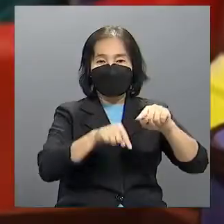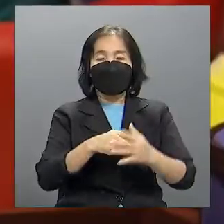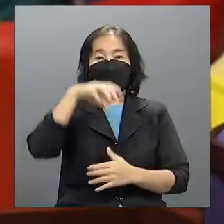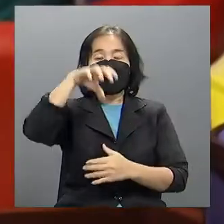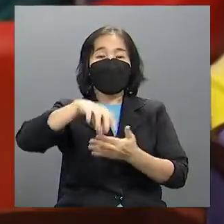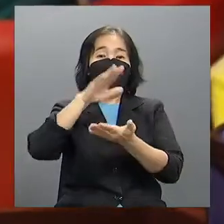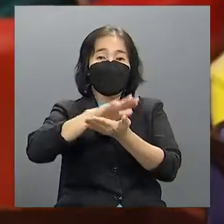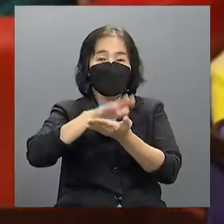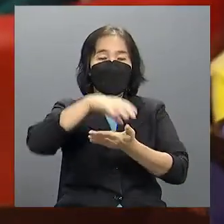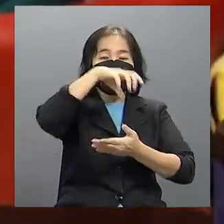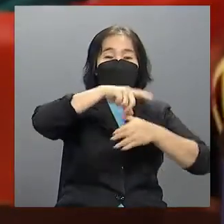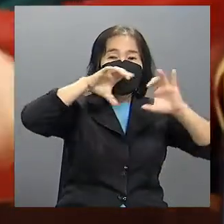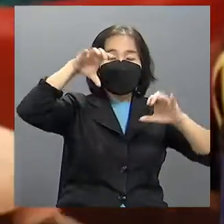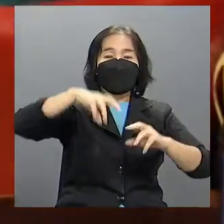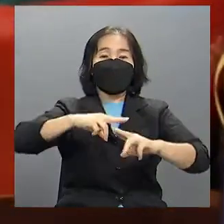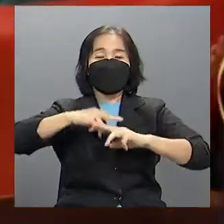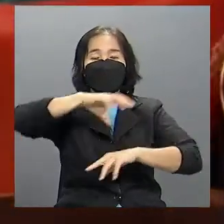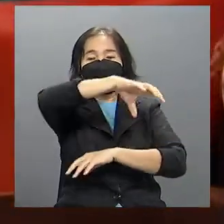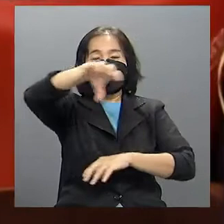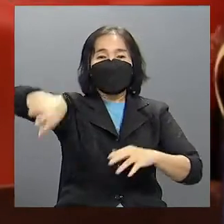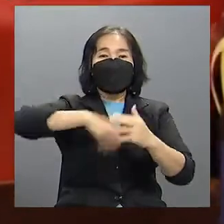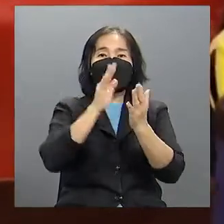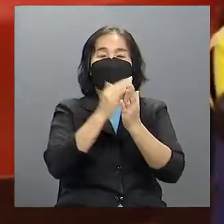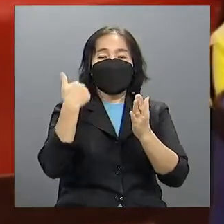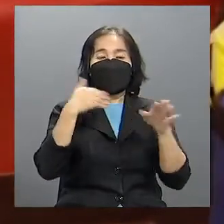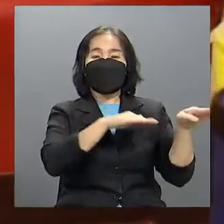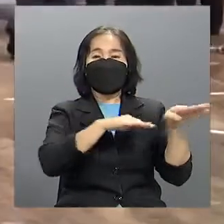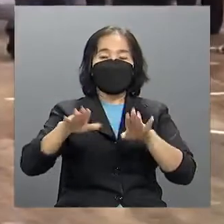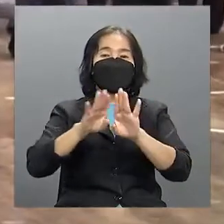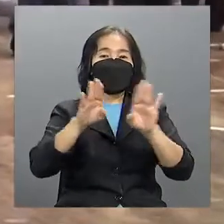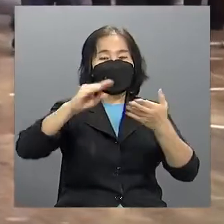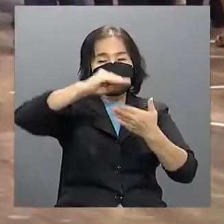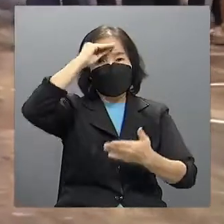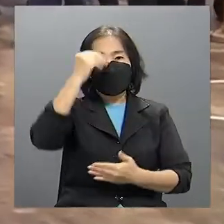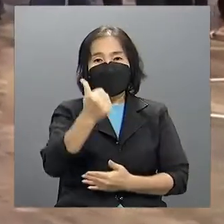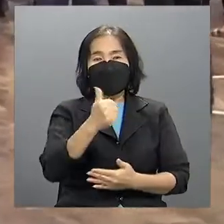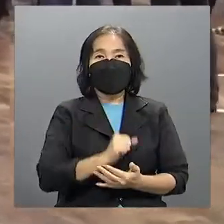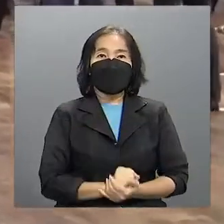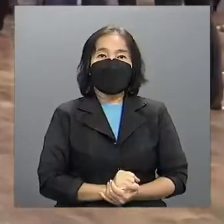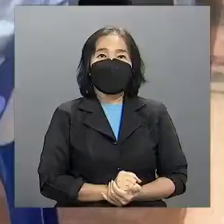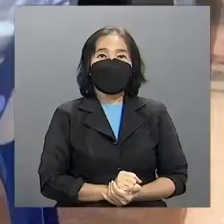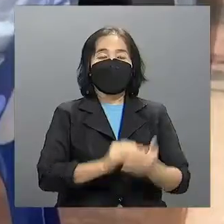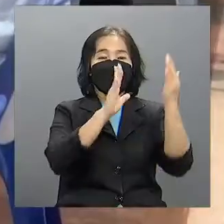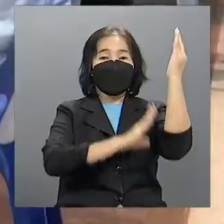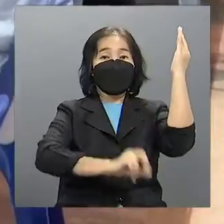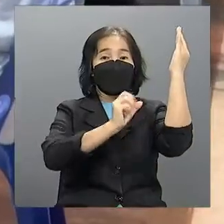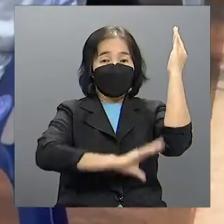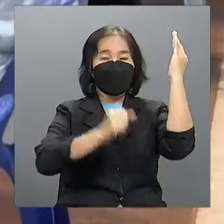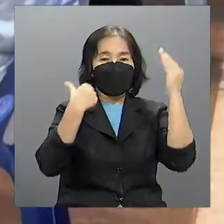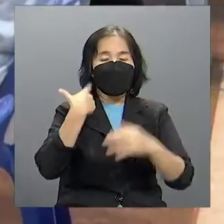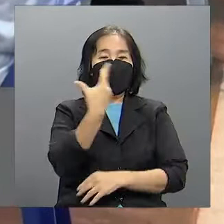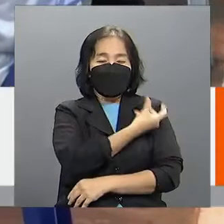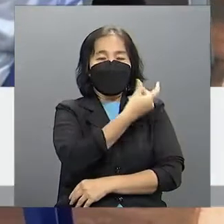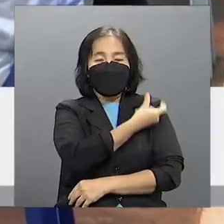รวม 458แห่งบอกว่าพร้อมเปิดเรียนแล้วนะคะที่สงขลายังคงระดมฉีดวัคซีนกรง